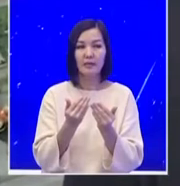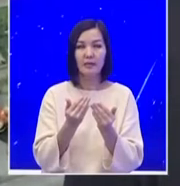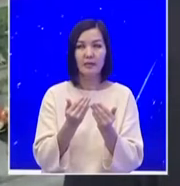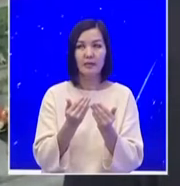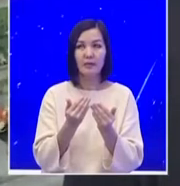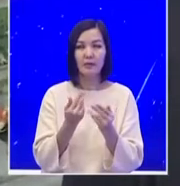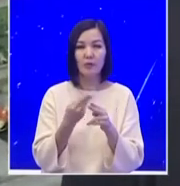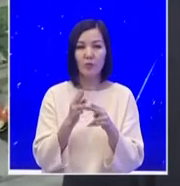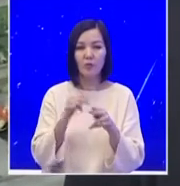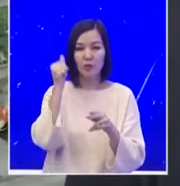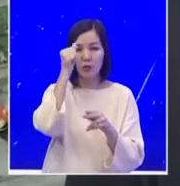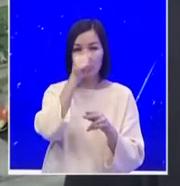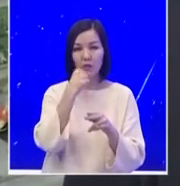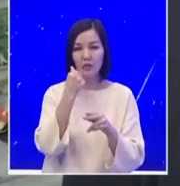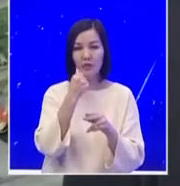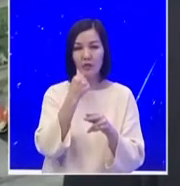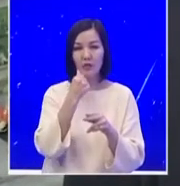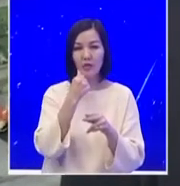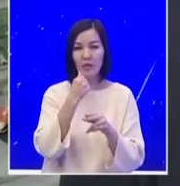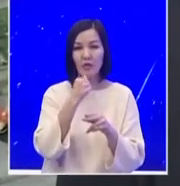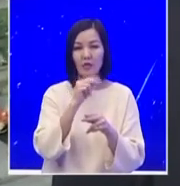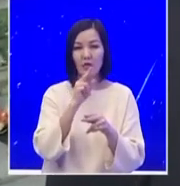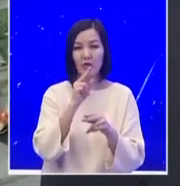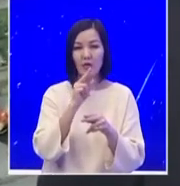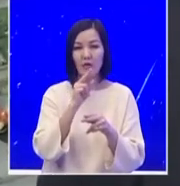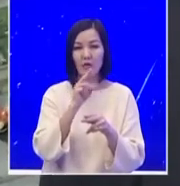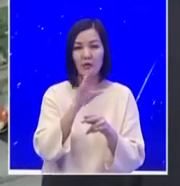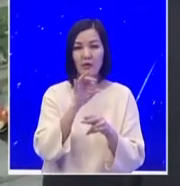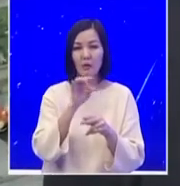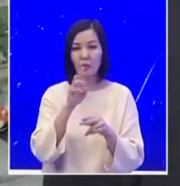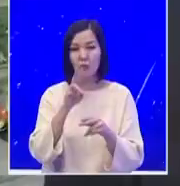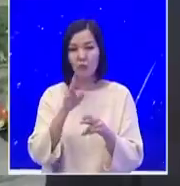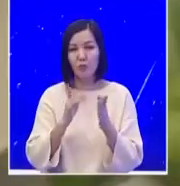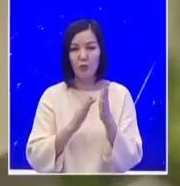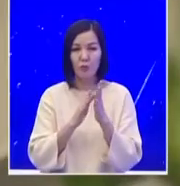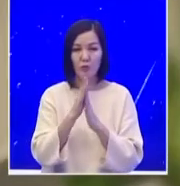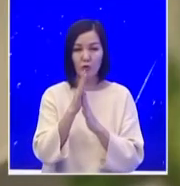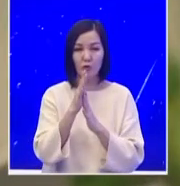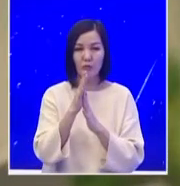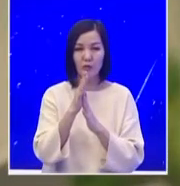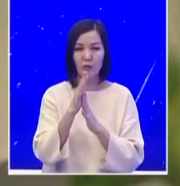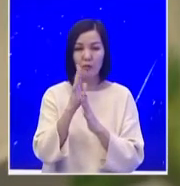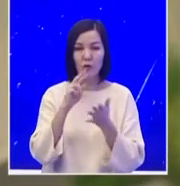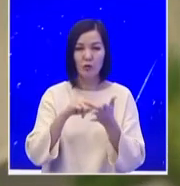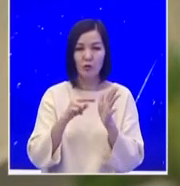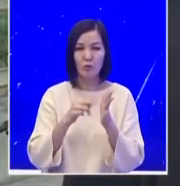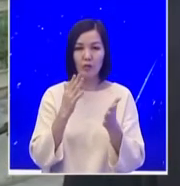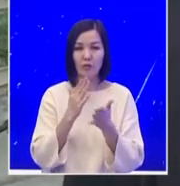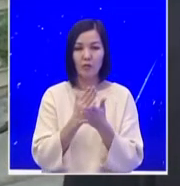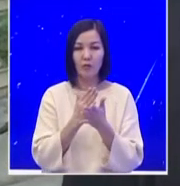осы жылы осы құлпынайды шығарып, осы сортымен шығарамыз деп алдымызға мақсат қойып